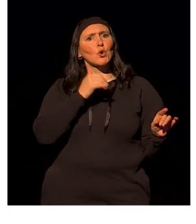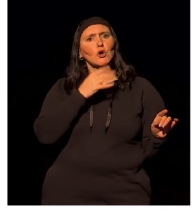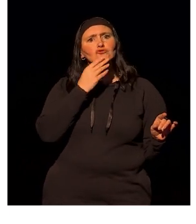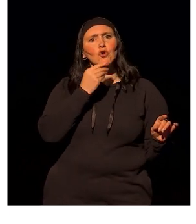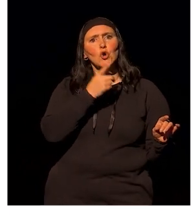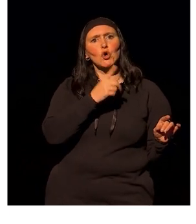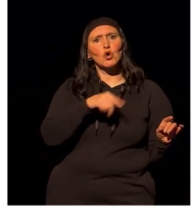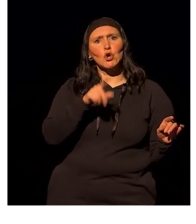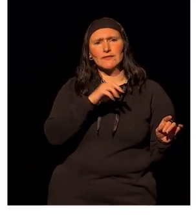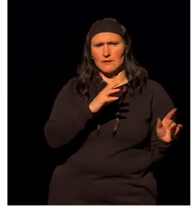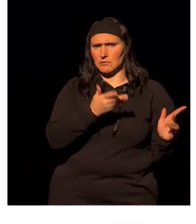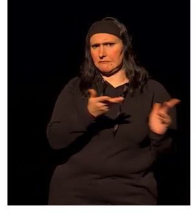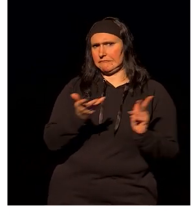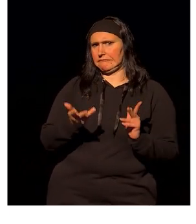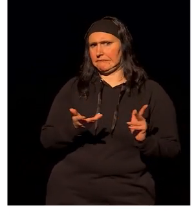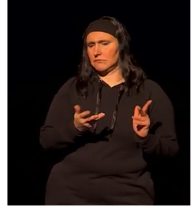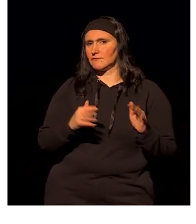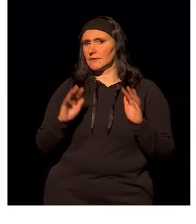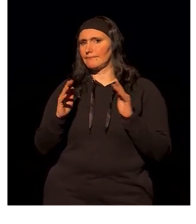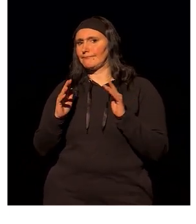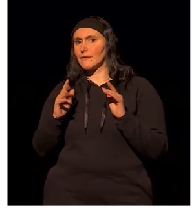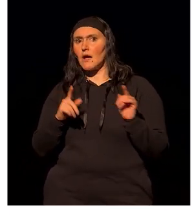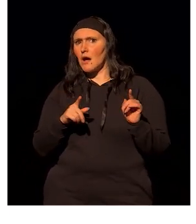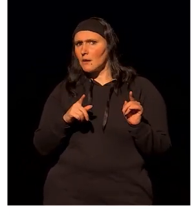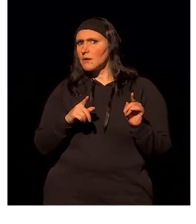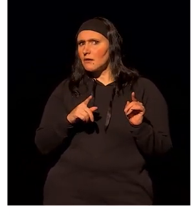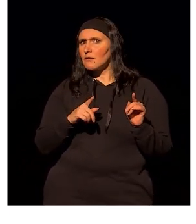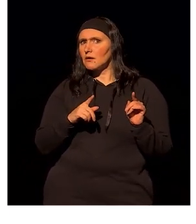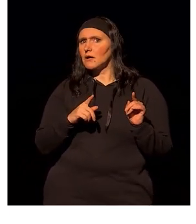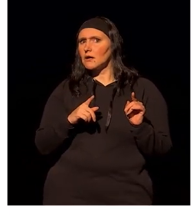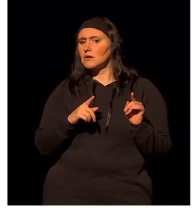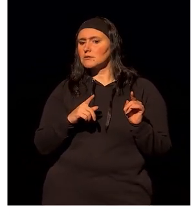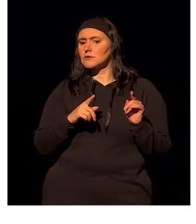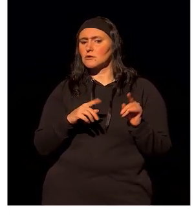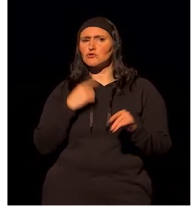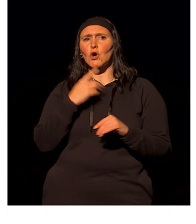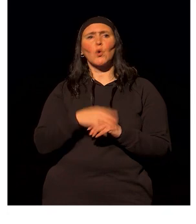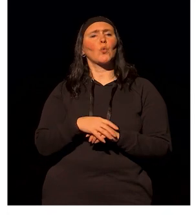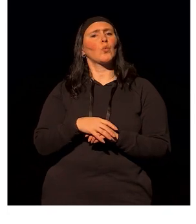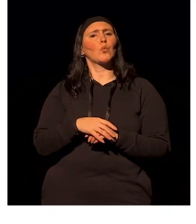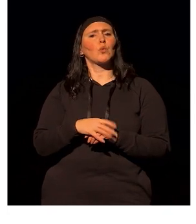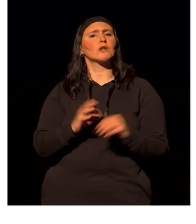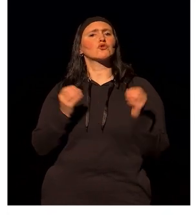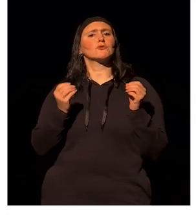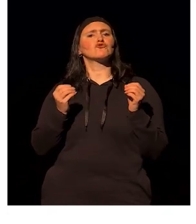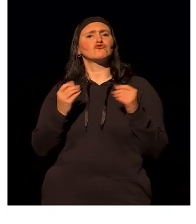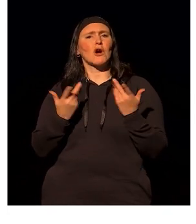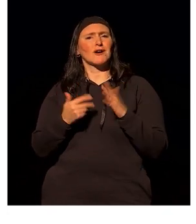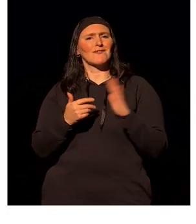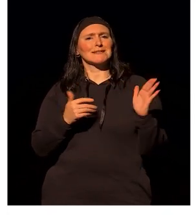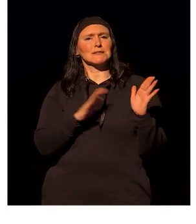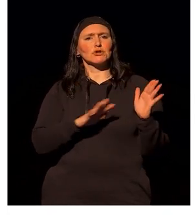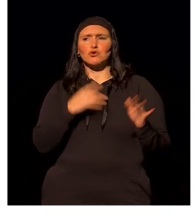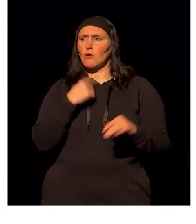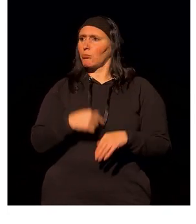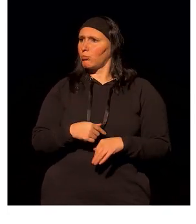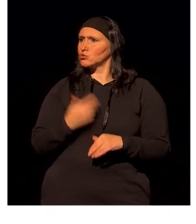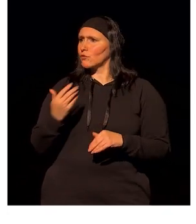eingekreist von einer hässlichen Bande von Fakten. Ne? Und da lasse ich mich nicht davon beeindrucken. Ne? Und